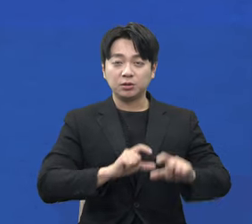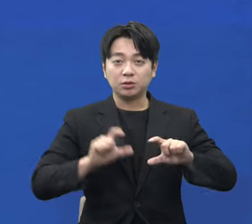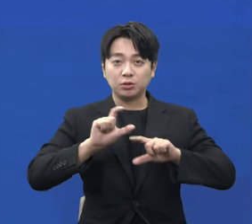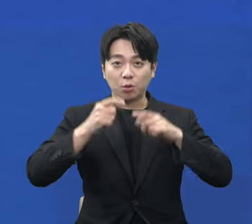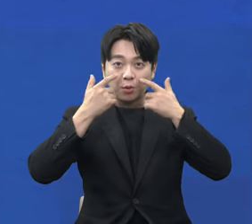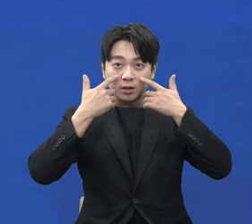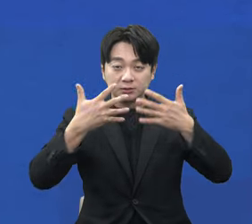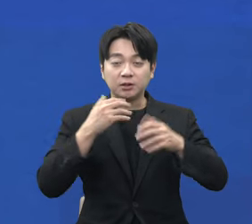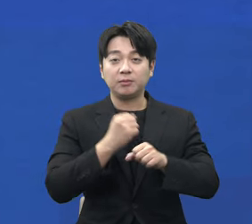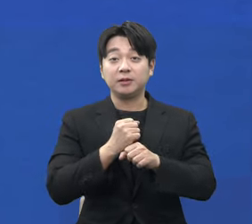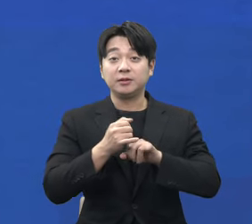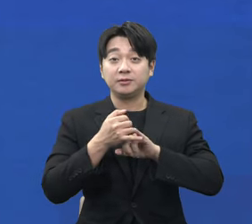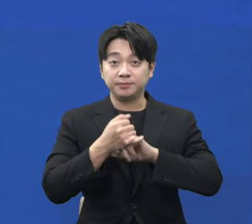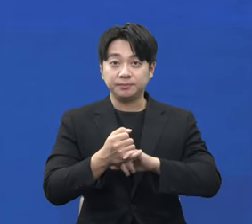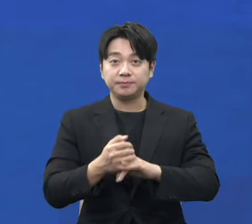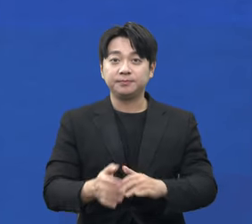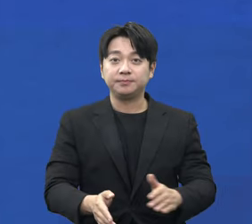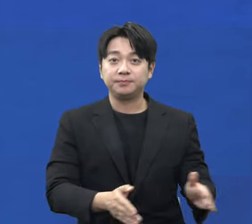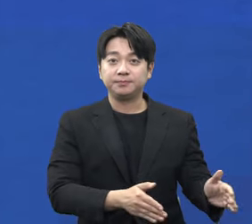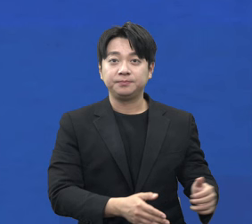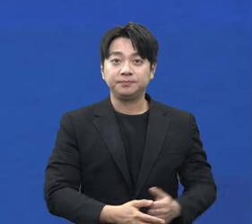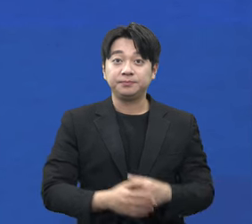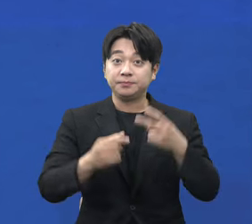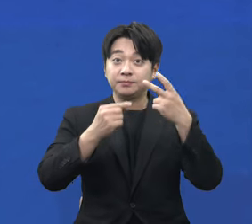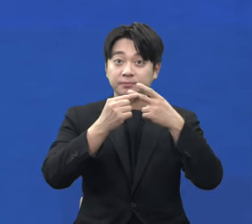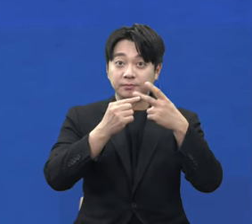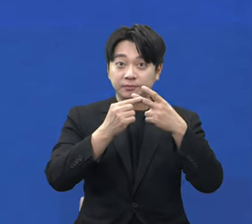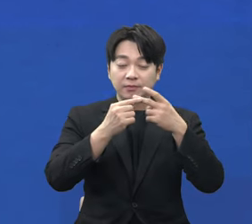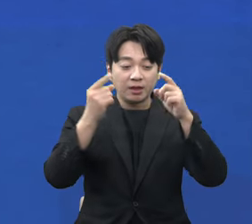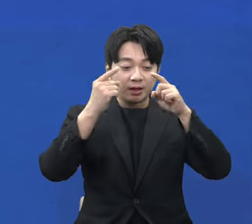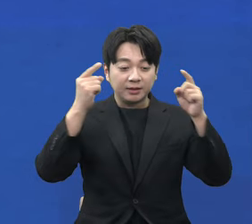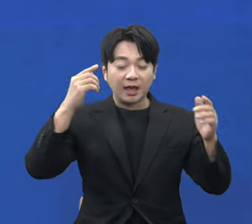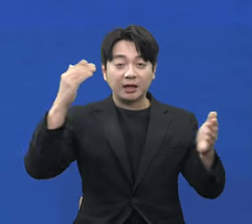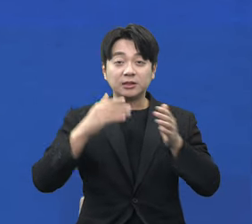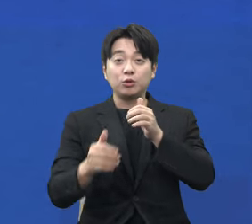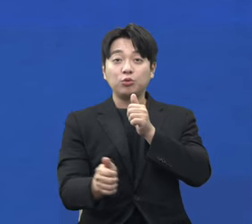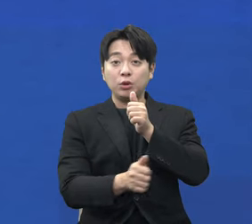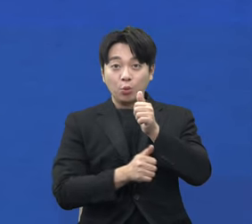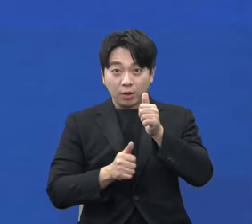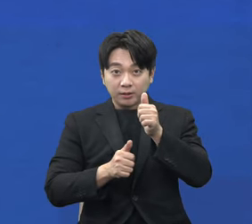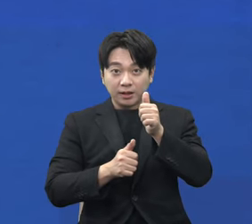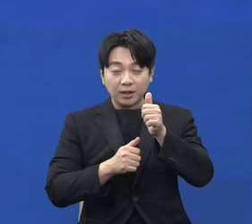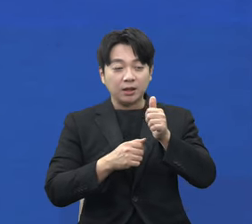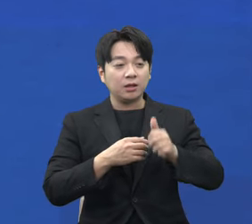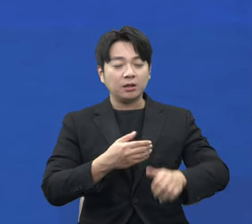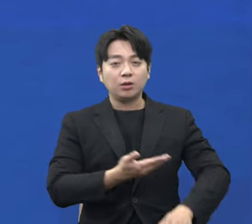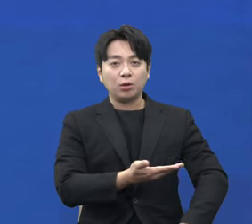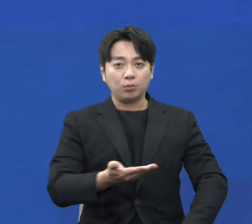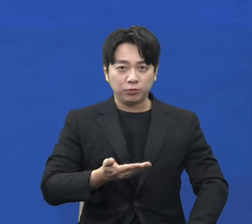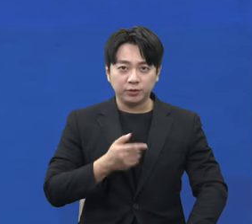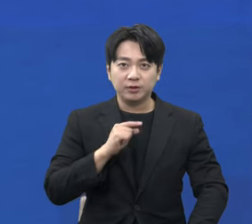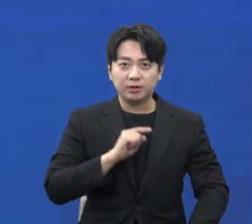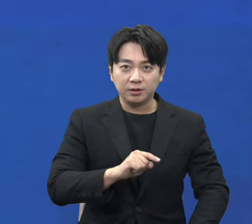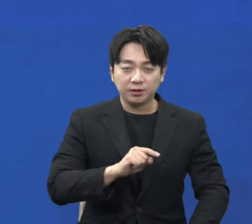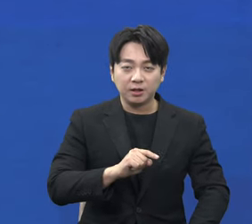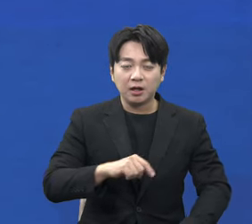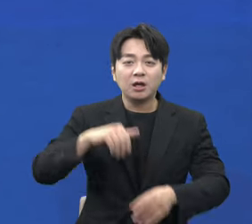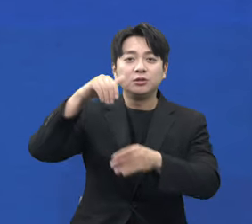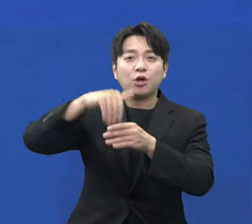송치윤의 두 번째 약속입니다. 대학생위원회 소속 당원들의 선거 출마를 적극적으로